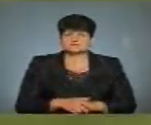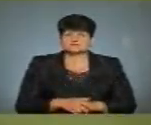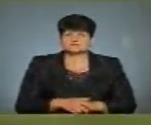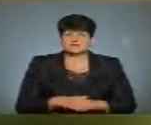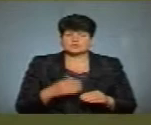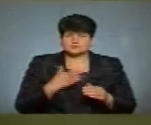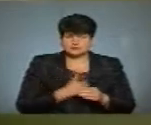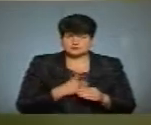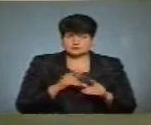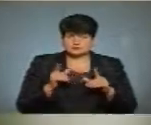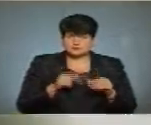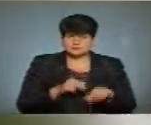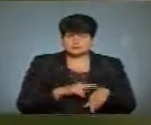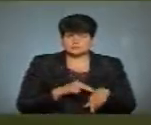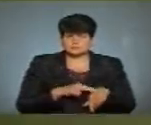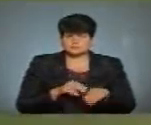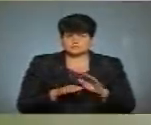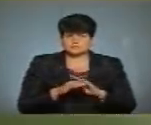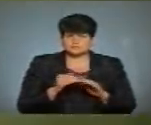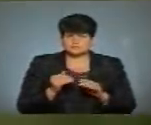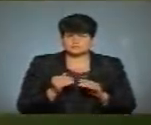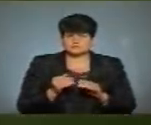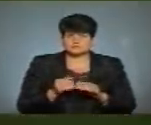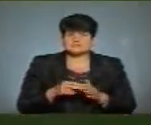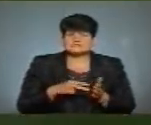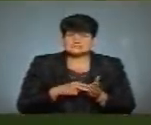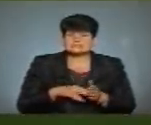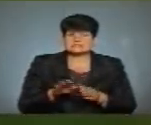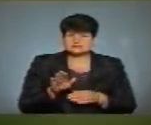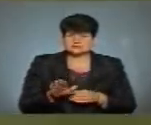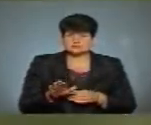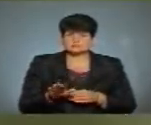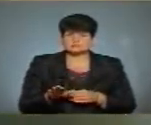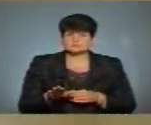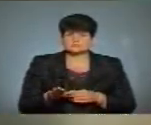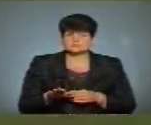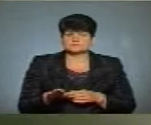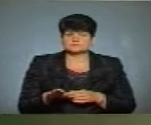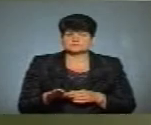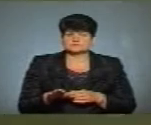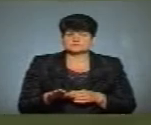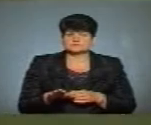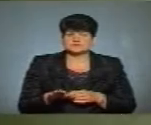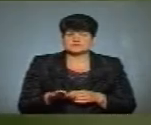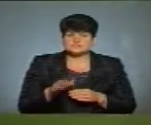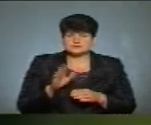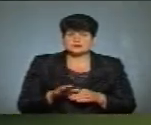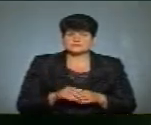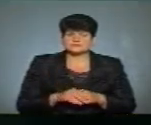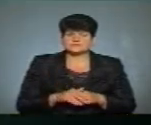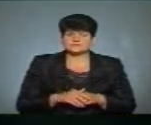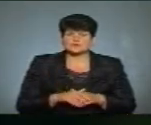виступає. Дайте від'їду, стану питання. Дай, я зараз там застрягну. Застрягну там. Де